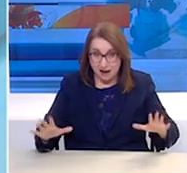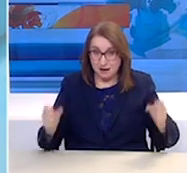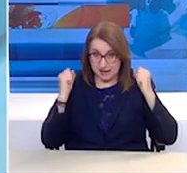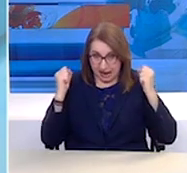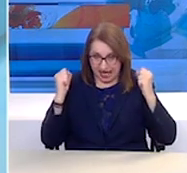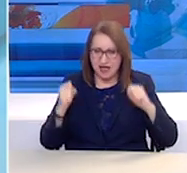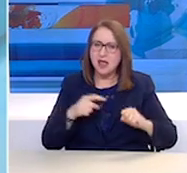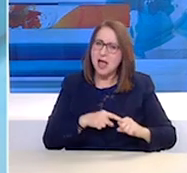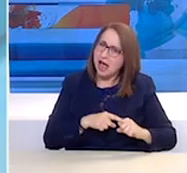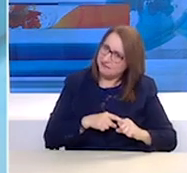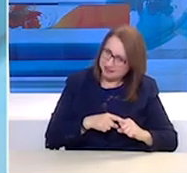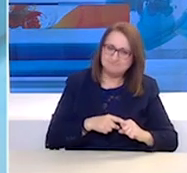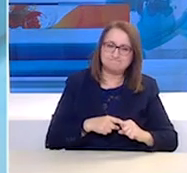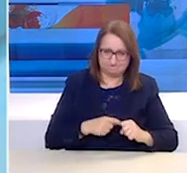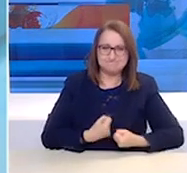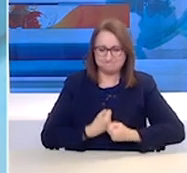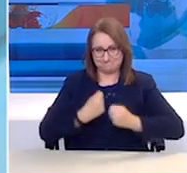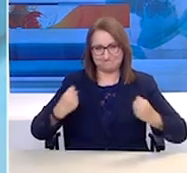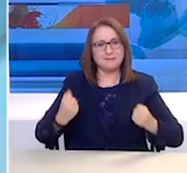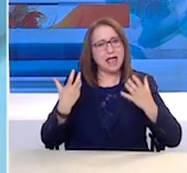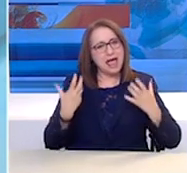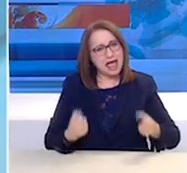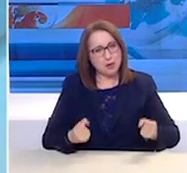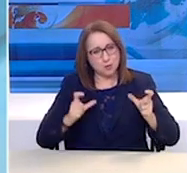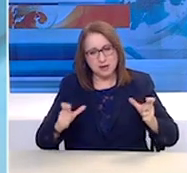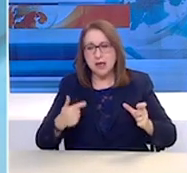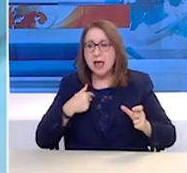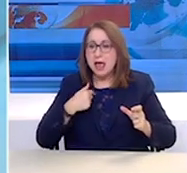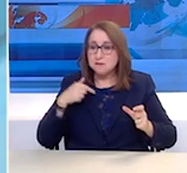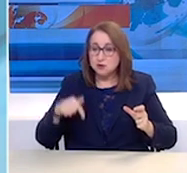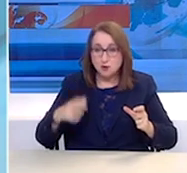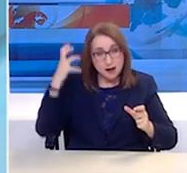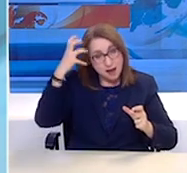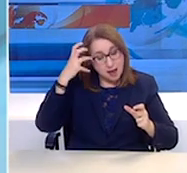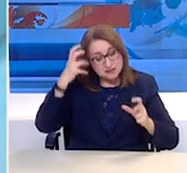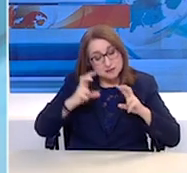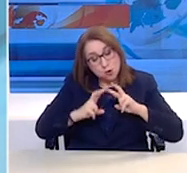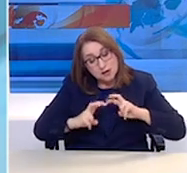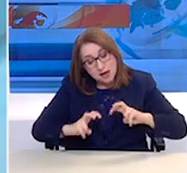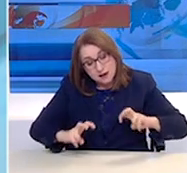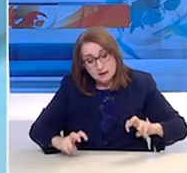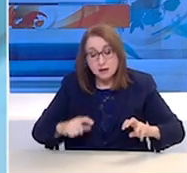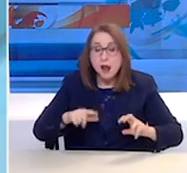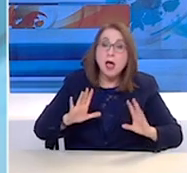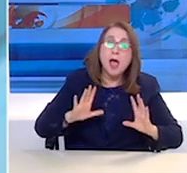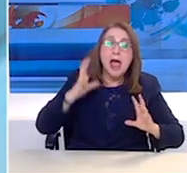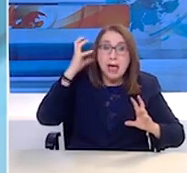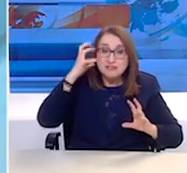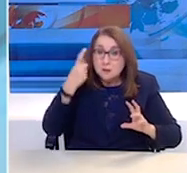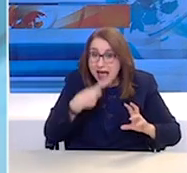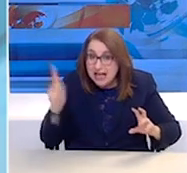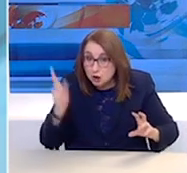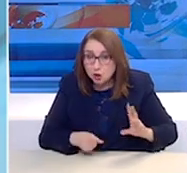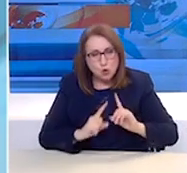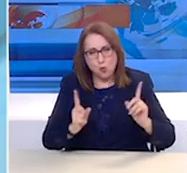γνώση, αλλά σε εισαγωγικά θα πω γνώση και όχι τα σαφή επιστημονικά δεδομένα, ότι η ανοσία κρατάει τουλάχιστον για κάποιο χρονικό διάστημα ενός